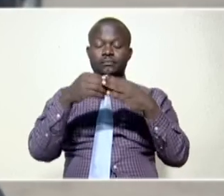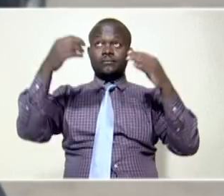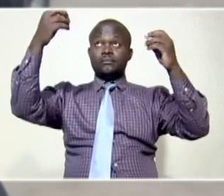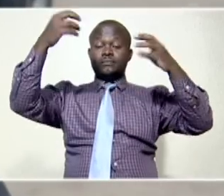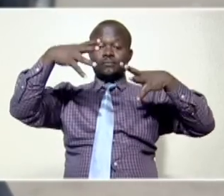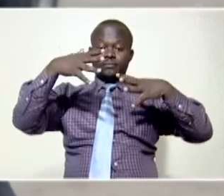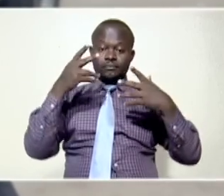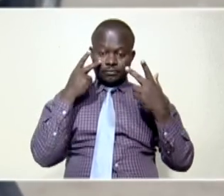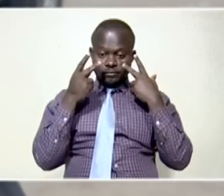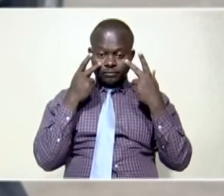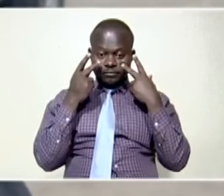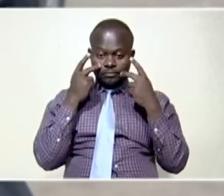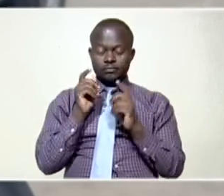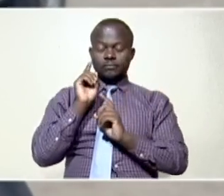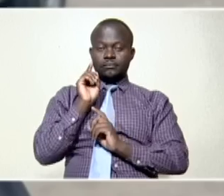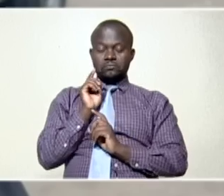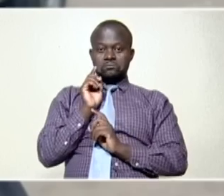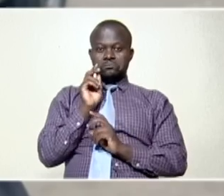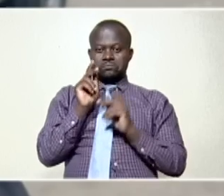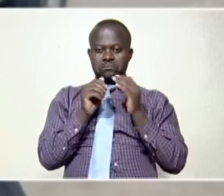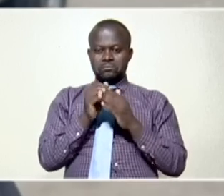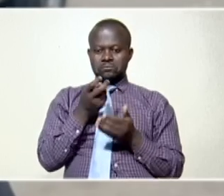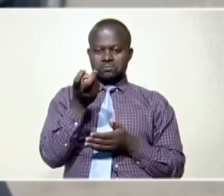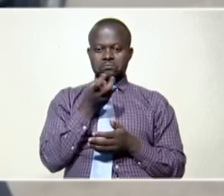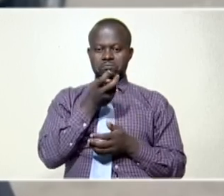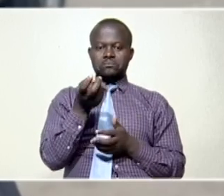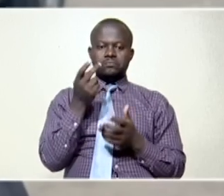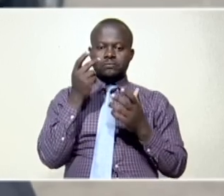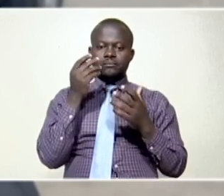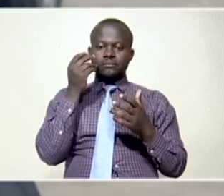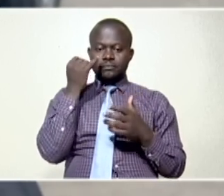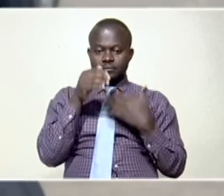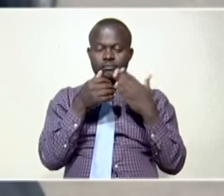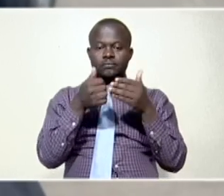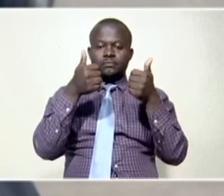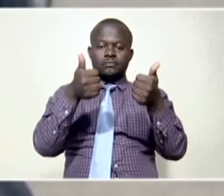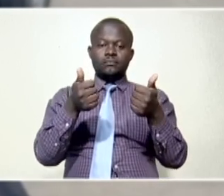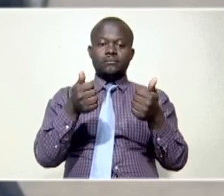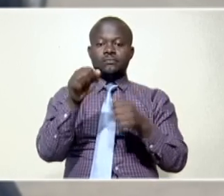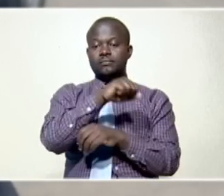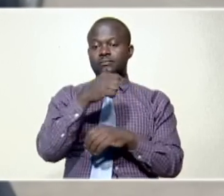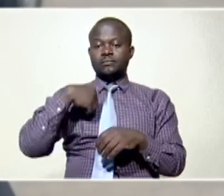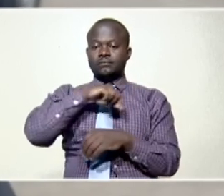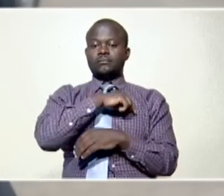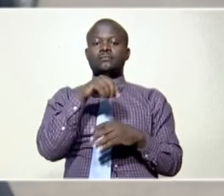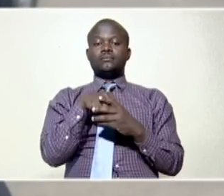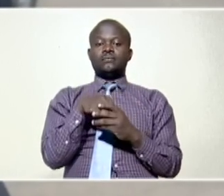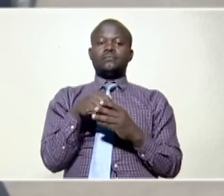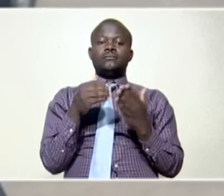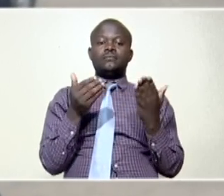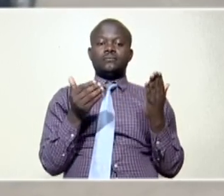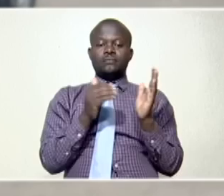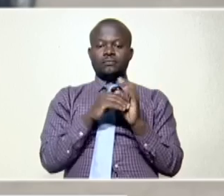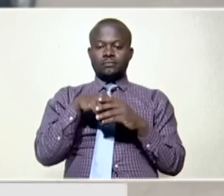amatara tukareba tugacunga n'umugenzi dutwaye ko amerewe neza. Urabona izi modoka zacu tuba dutwaye komvayeri